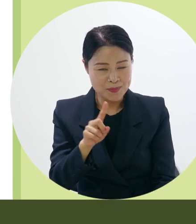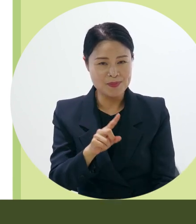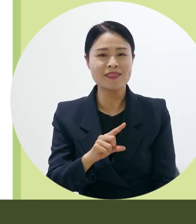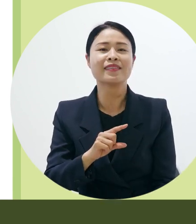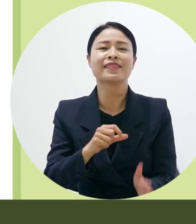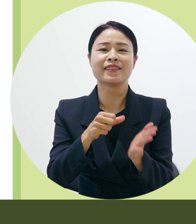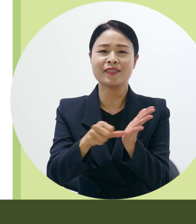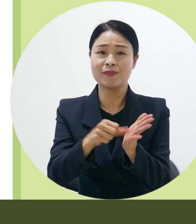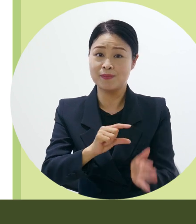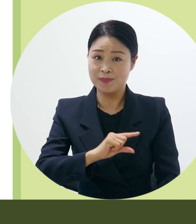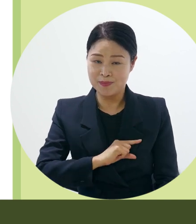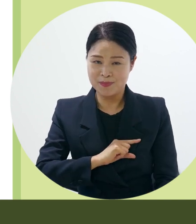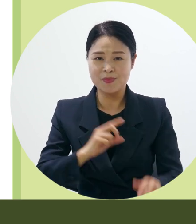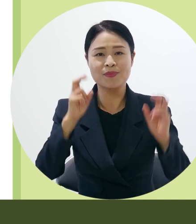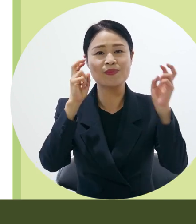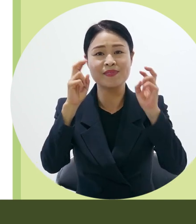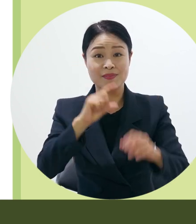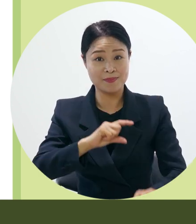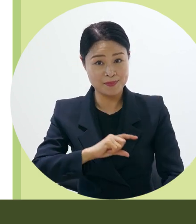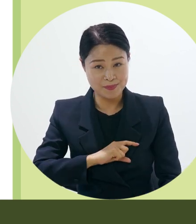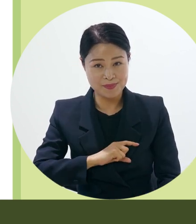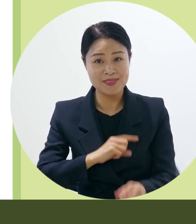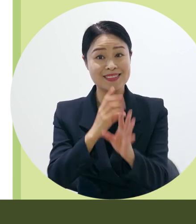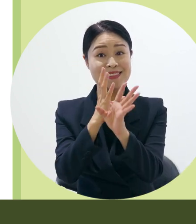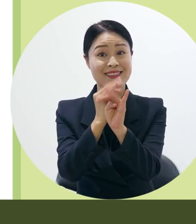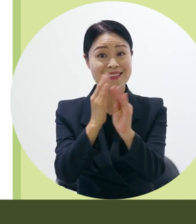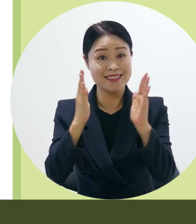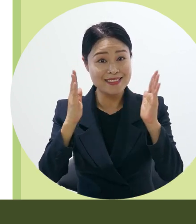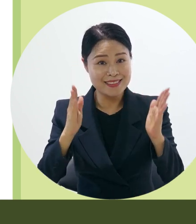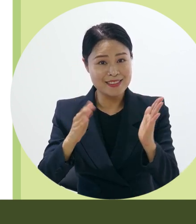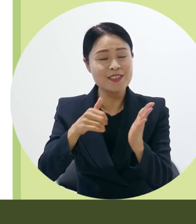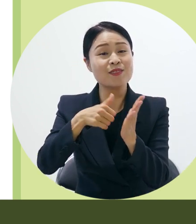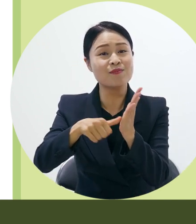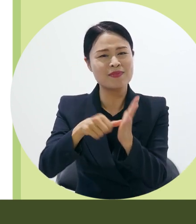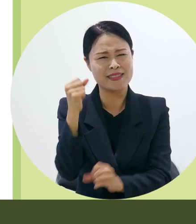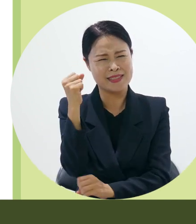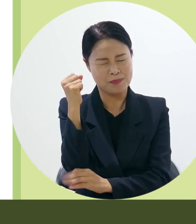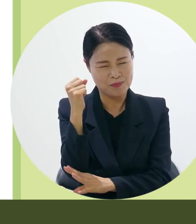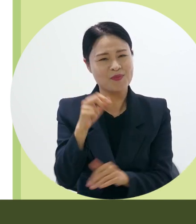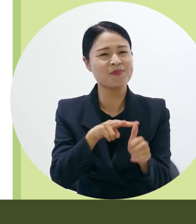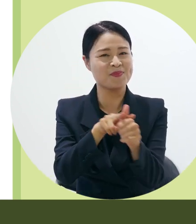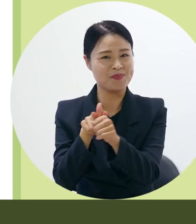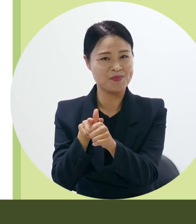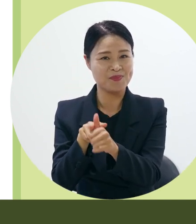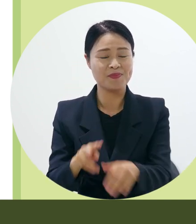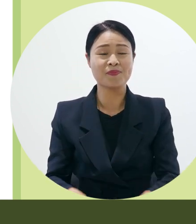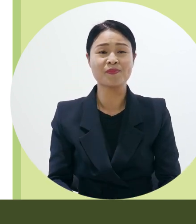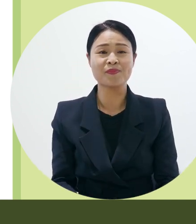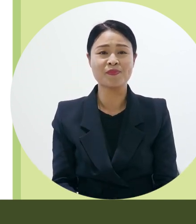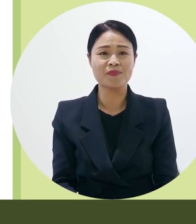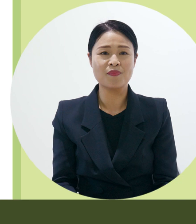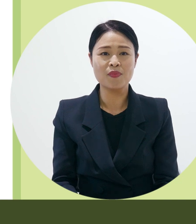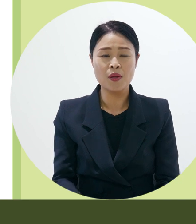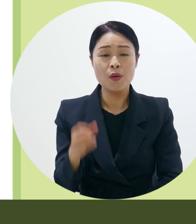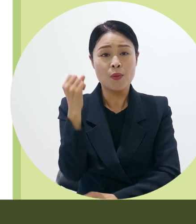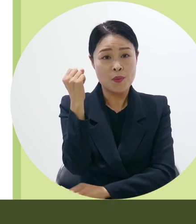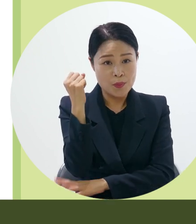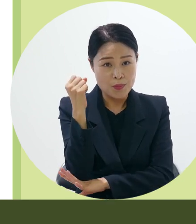기본 정보는 제품명, 업체명, 사용기한 등 제품의 기본 정보를 말합니다.